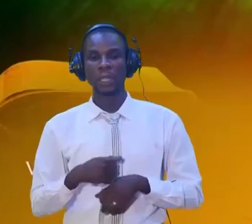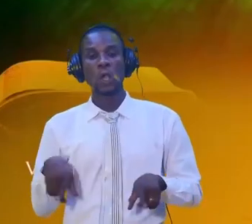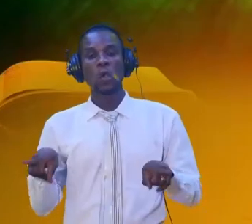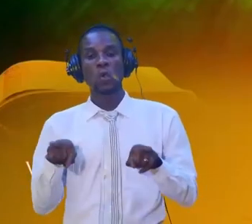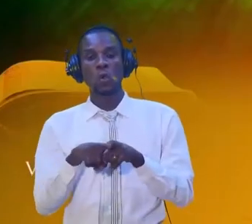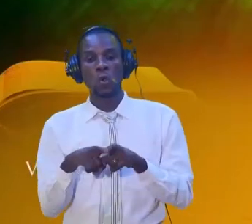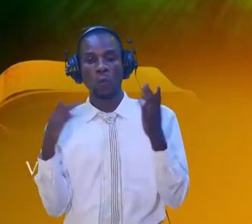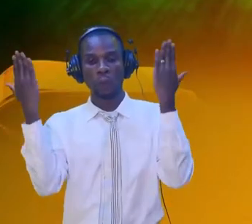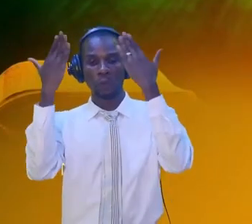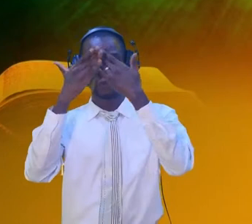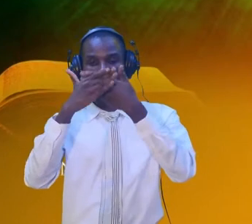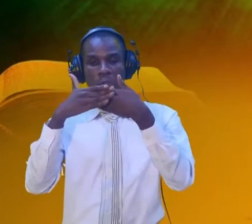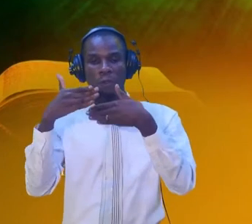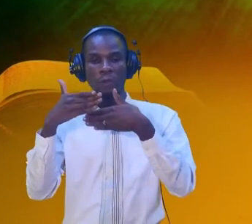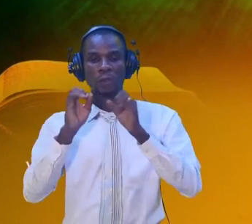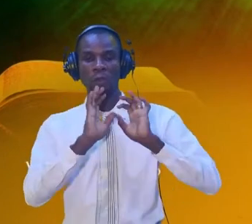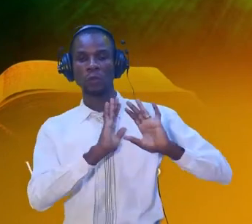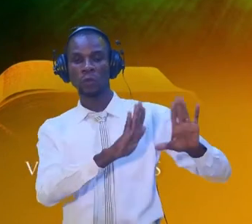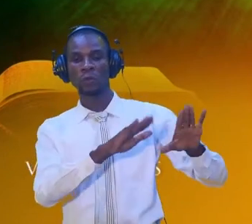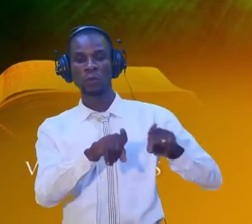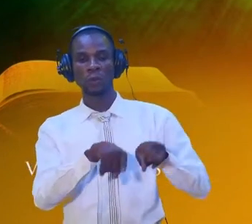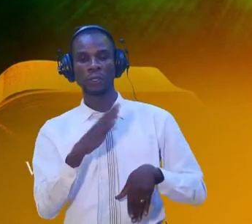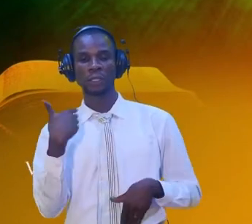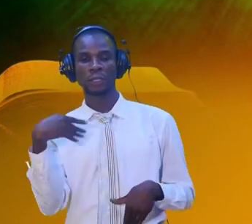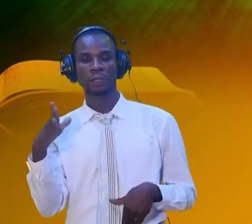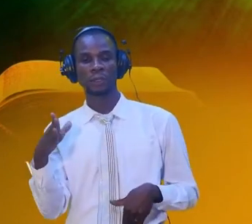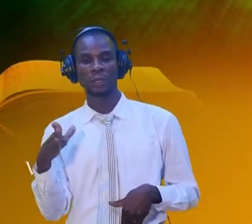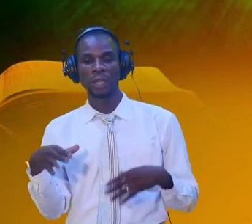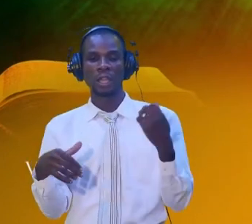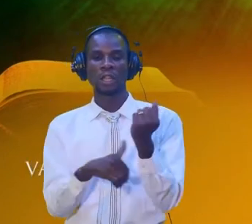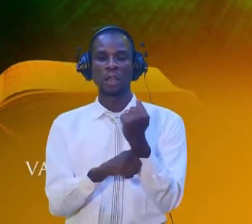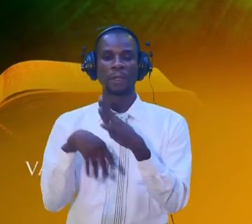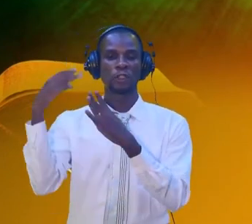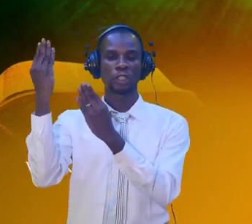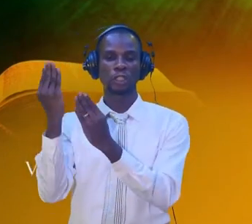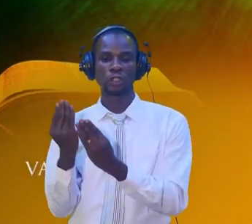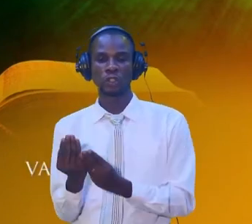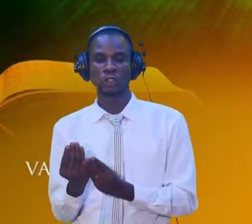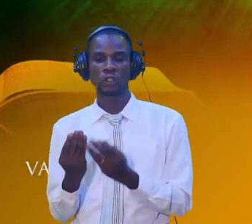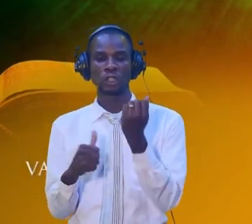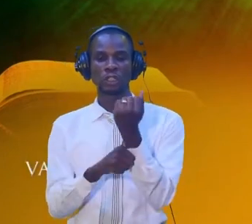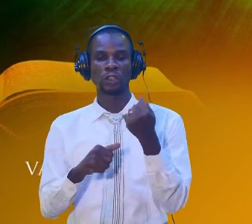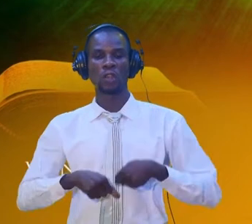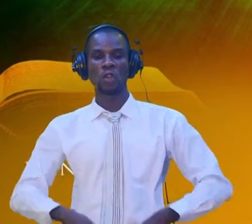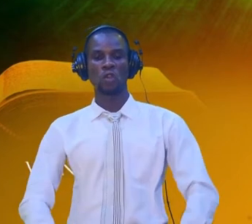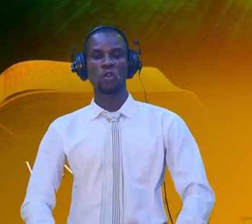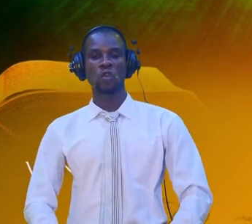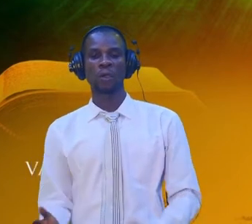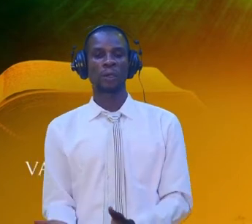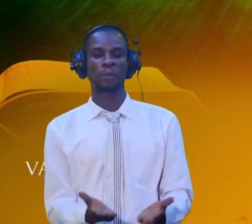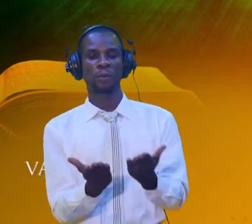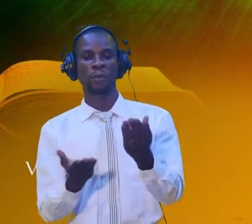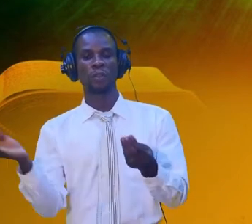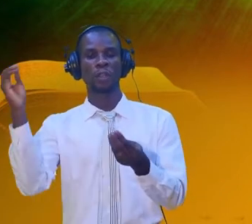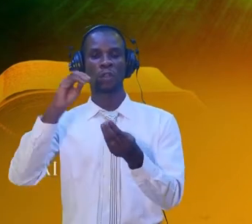7:9-10. Nasema hivi: kama vile wingu likomaavyo na kutoweka, ni vivyo hivyo